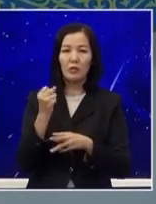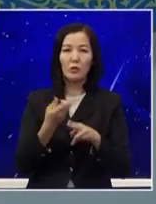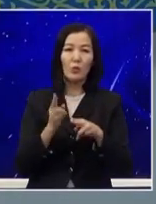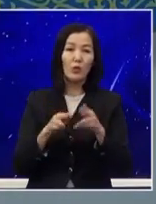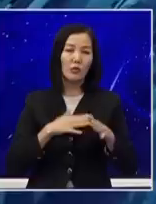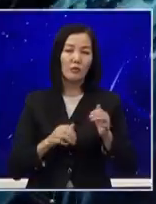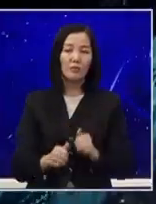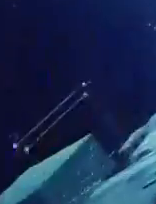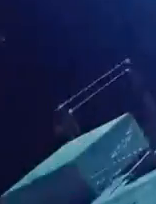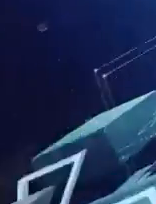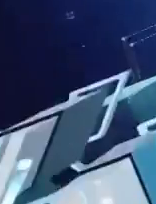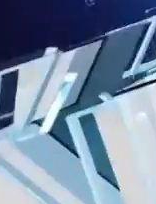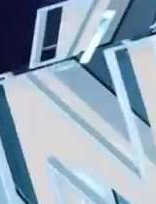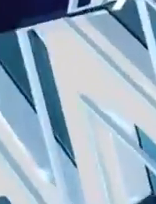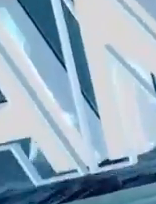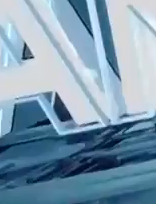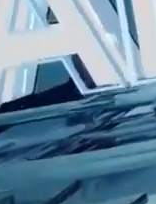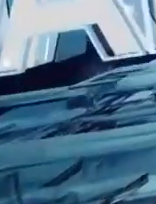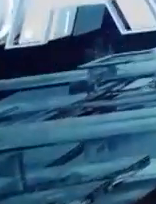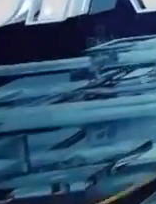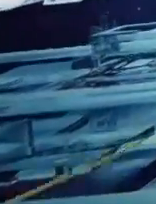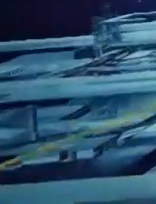қатты қуаныштымын.